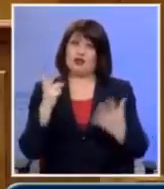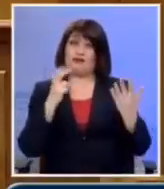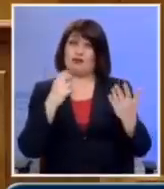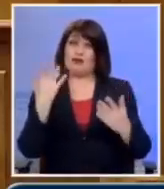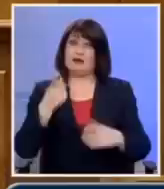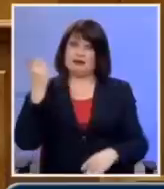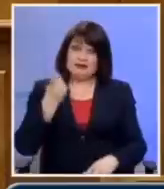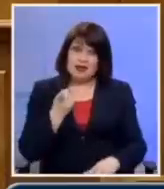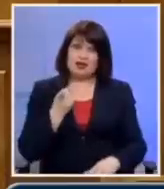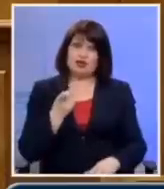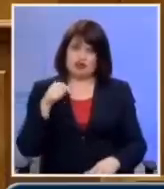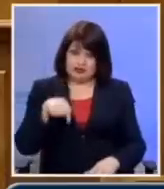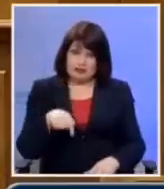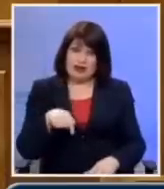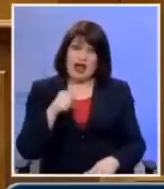175% σήμερα.